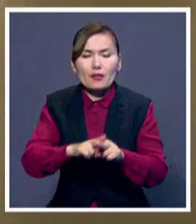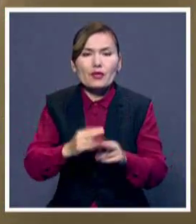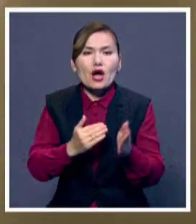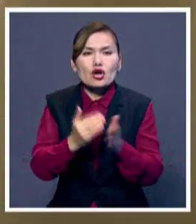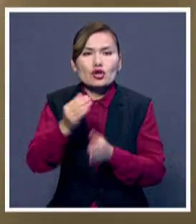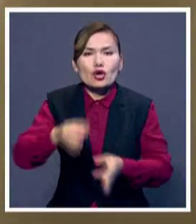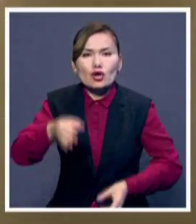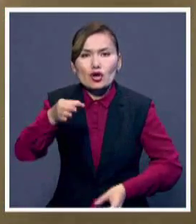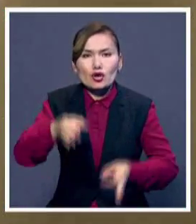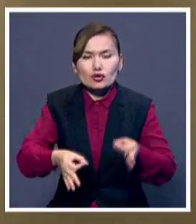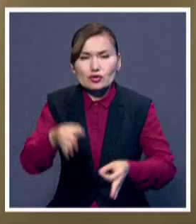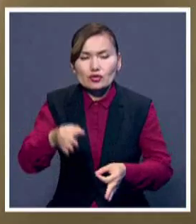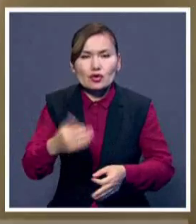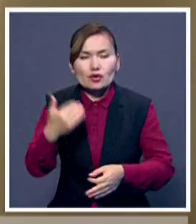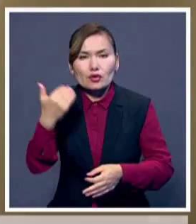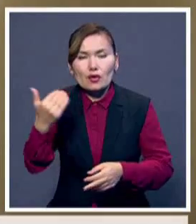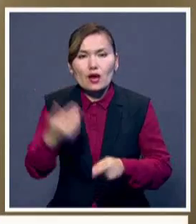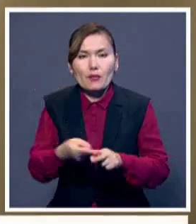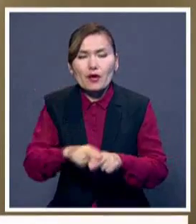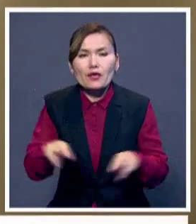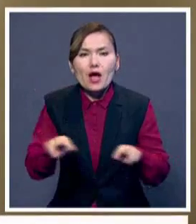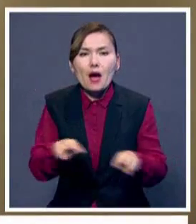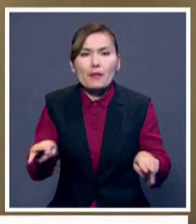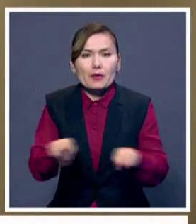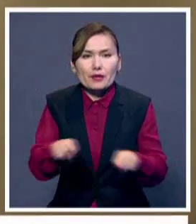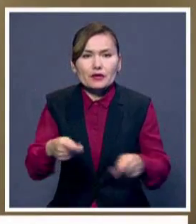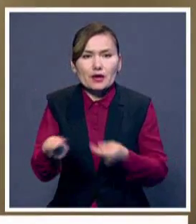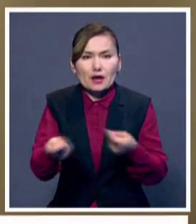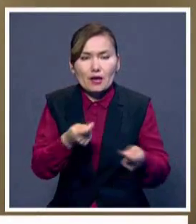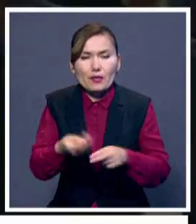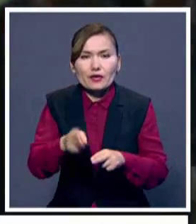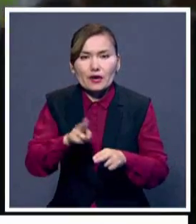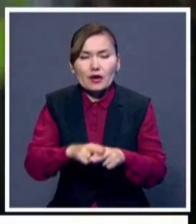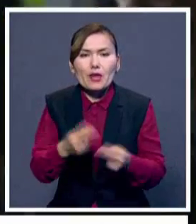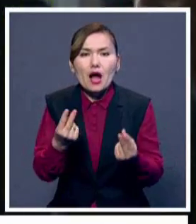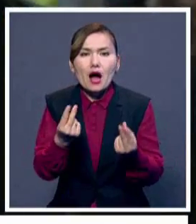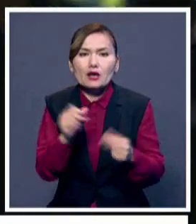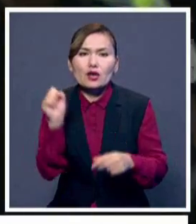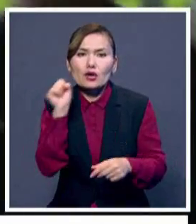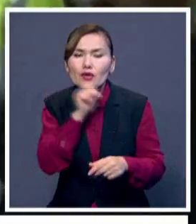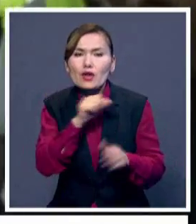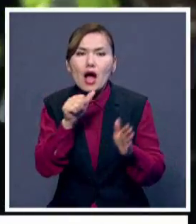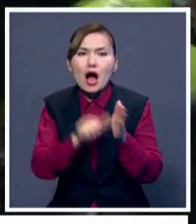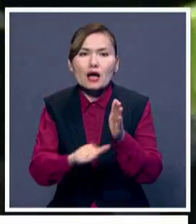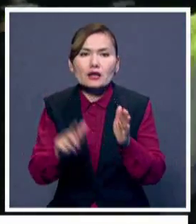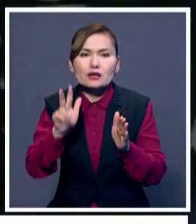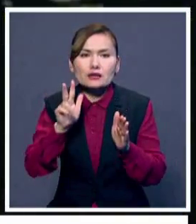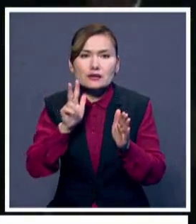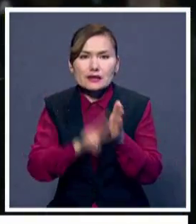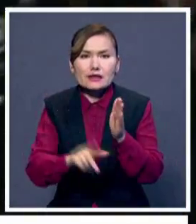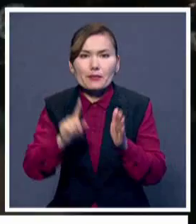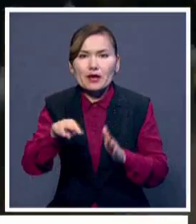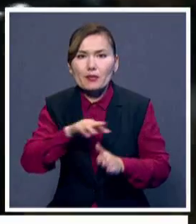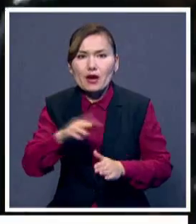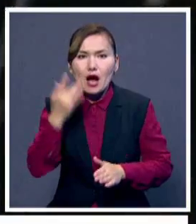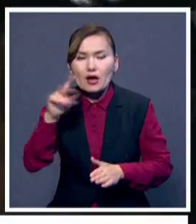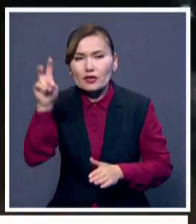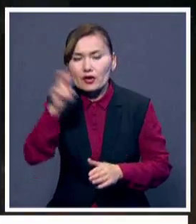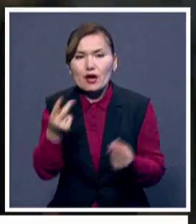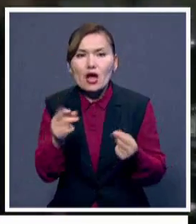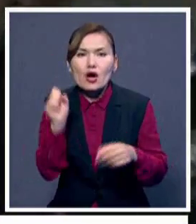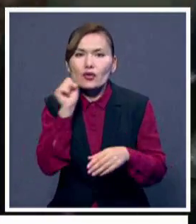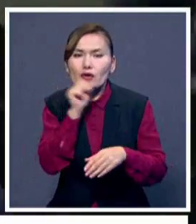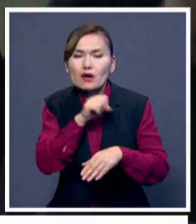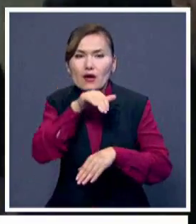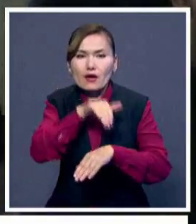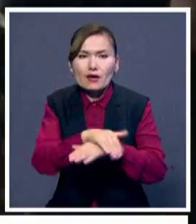сот бұрынғы үкімет басшысы One Malaysian Development Berhad қорынан түскен 681 миллион ақш долларын